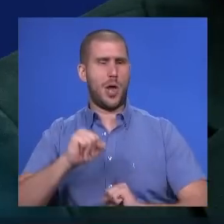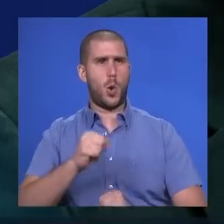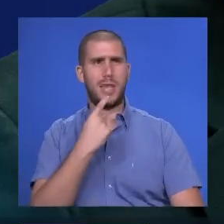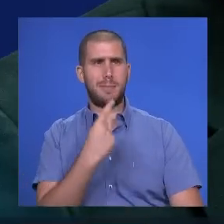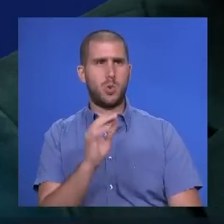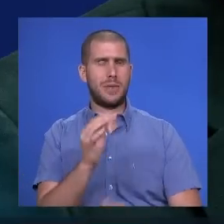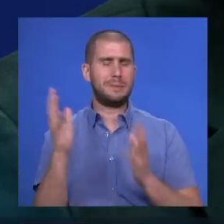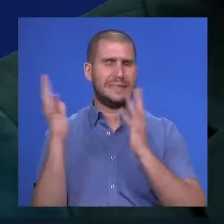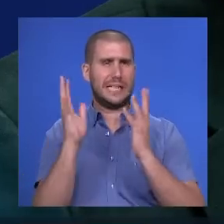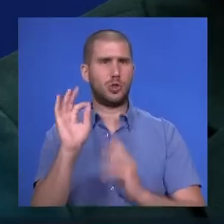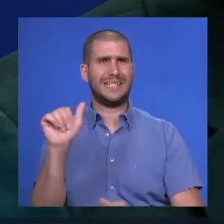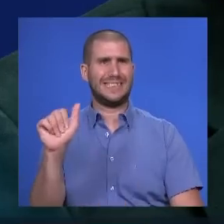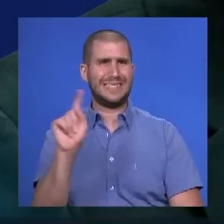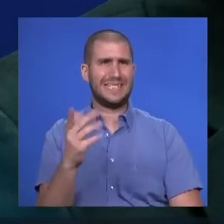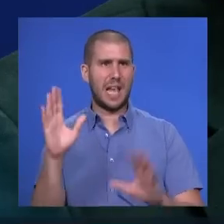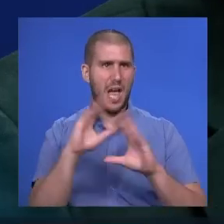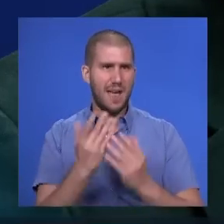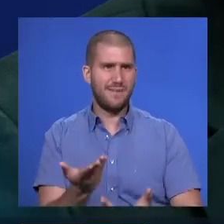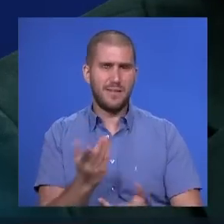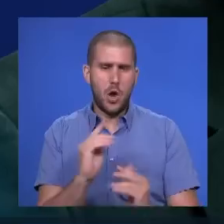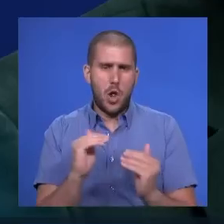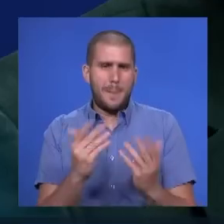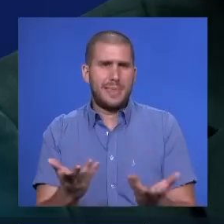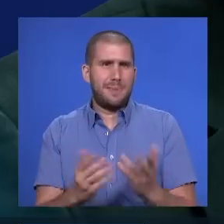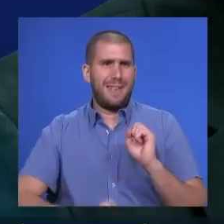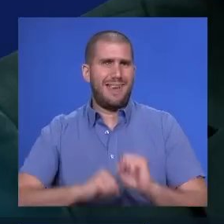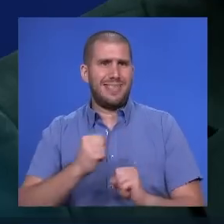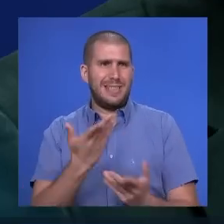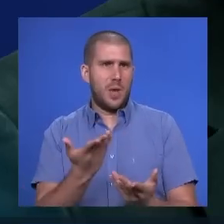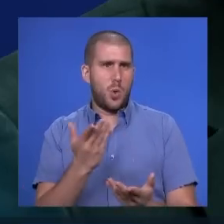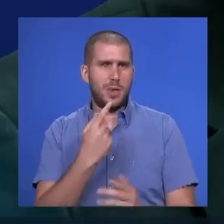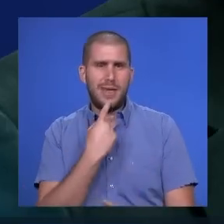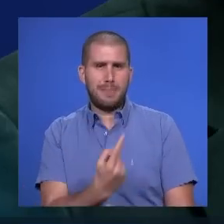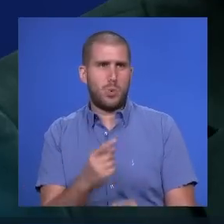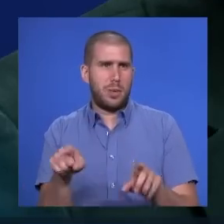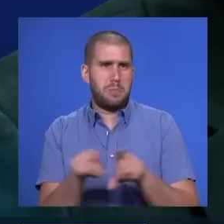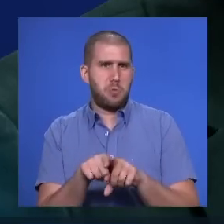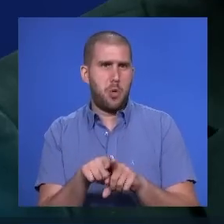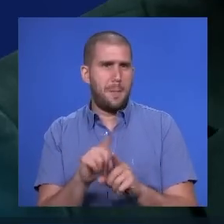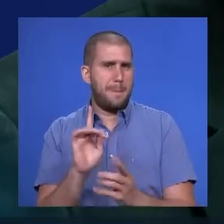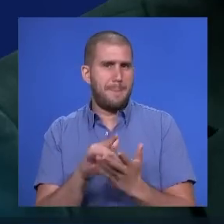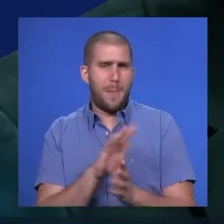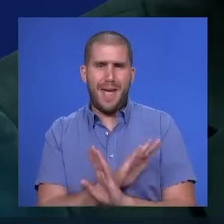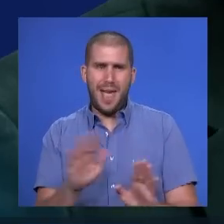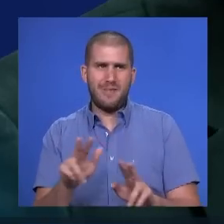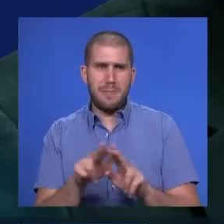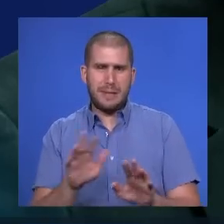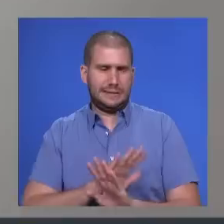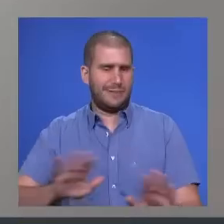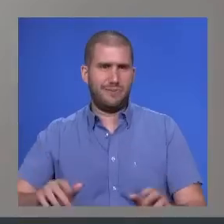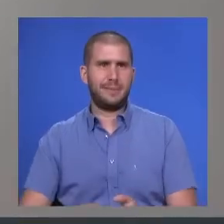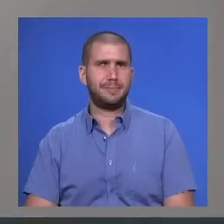וההתבטאויות המזעזעות של איציק זרקה הערב. אין מקום להתנהגות כזאת או להתבטאויות כאלה בשום מקום ובשום